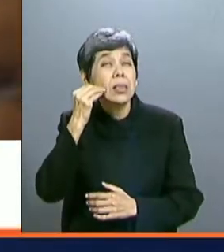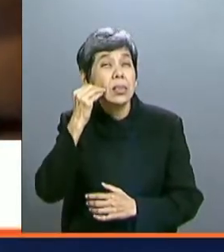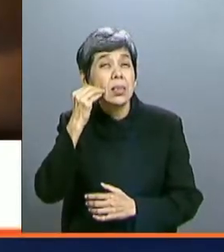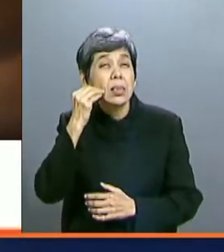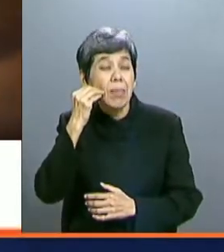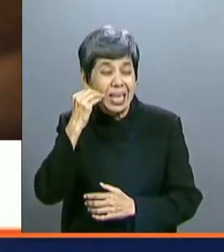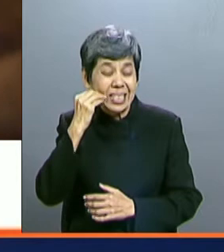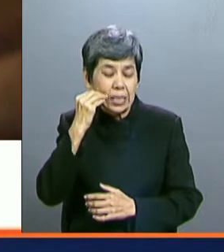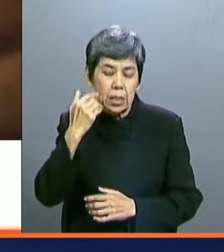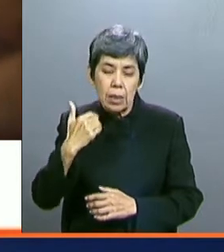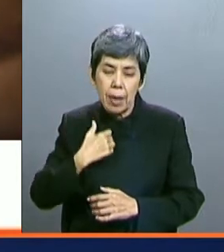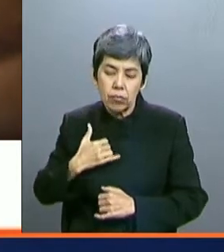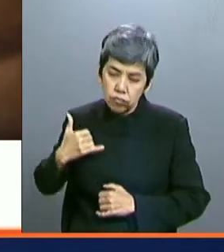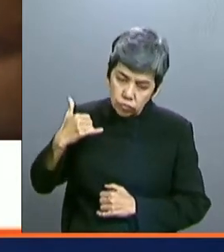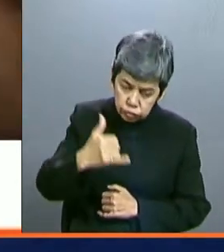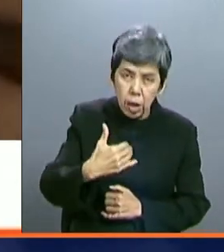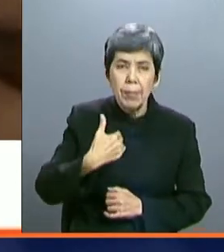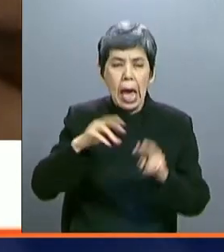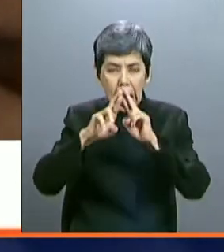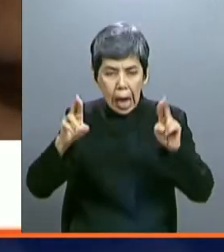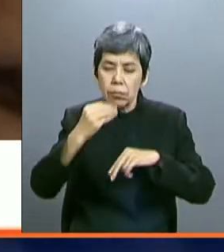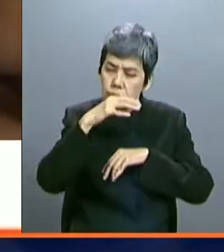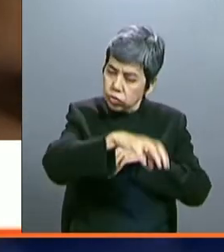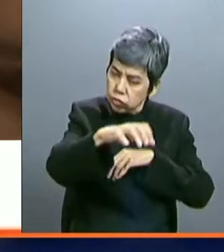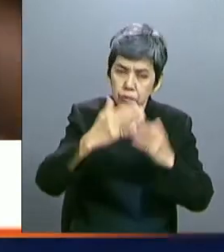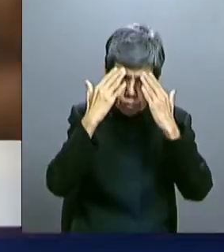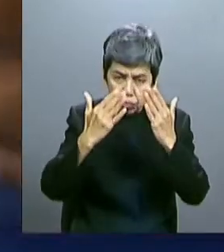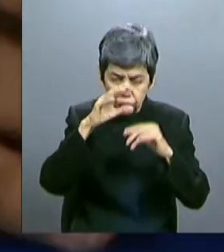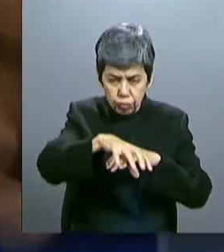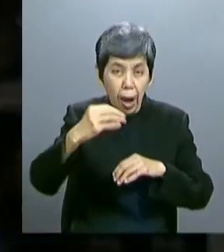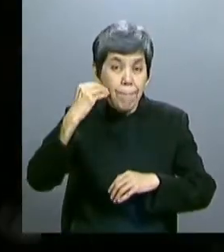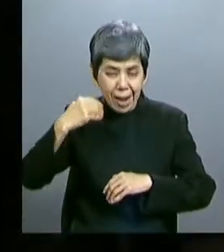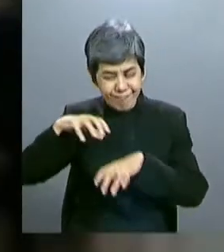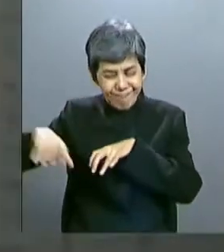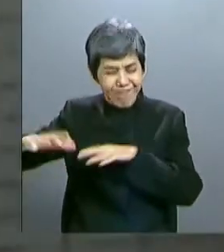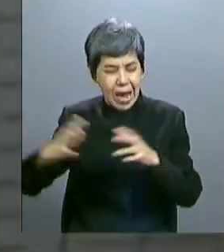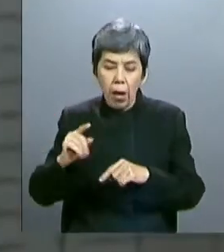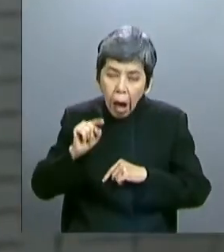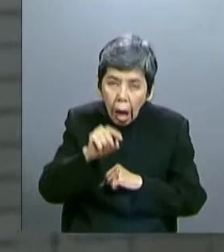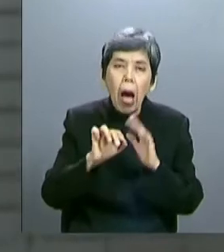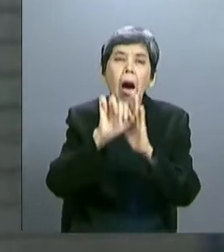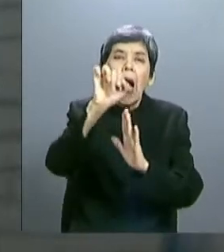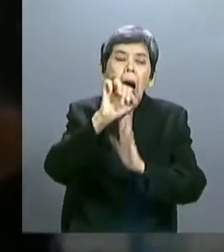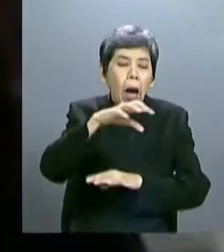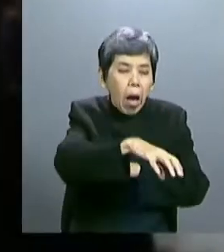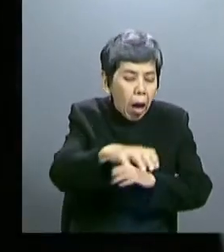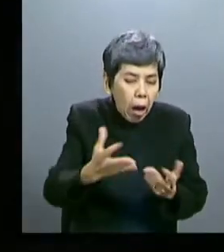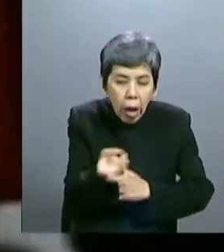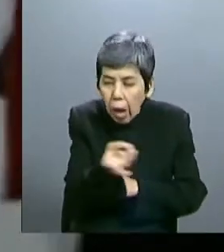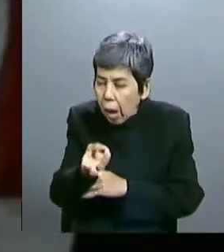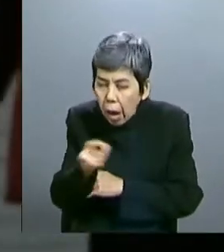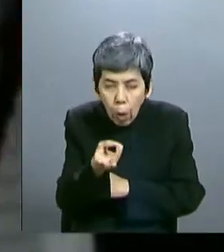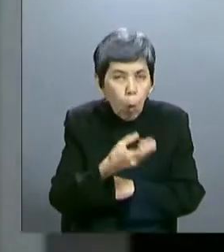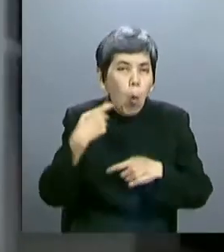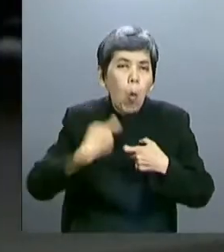านเนี่ยก็มีร้านอาหารมุสลิมเยอะค่อนข้างสะดวกแต่พอมาอยู่ที่นี่แล้วเนี่ยก็หายาก